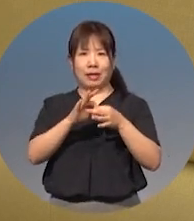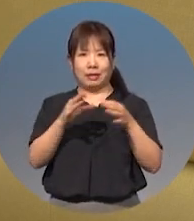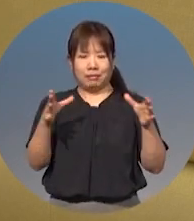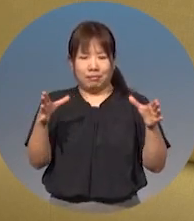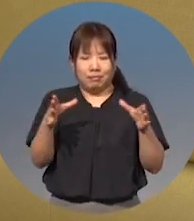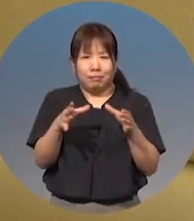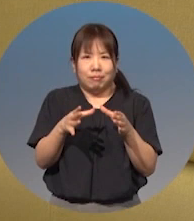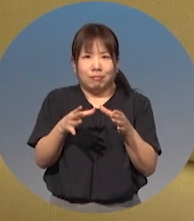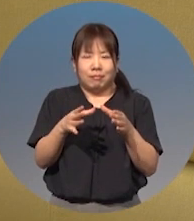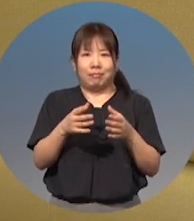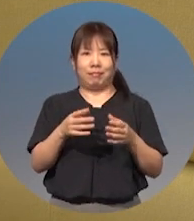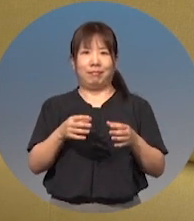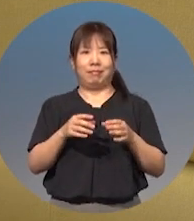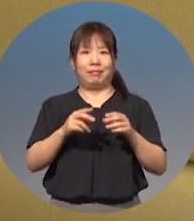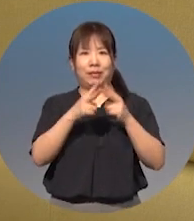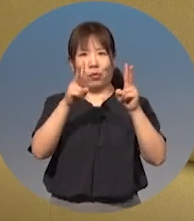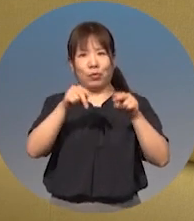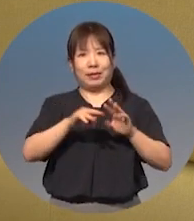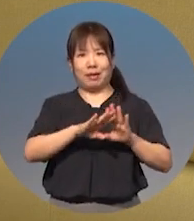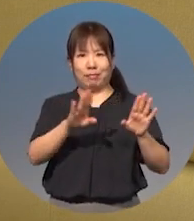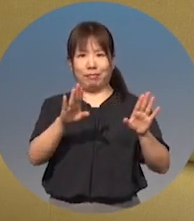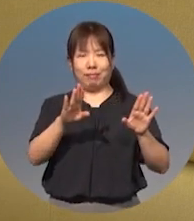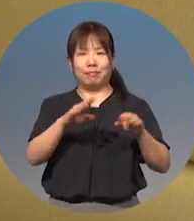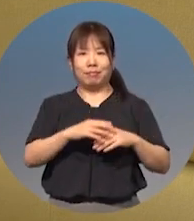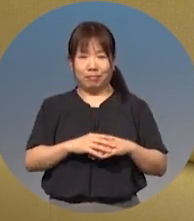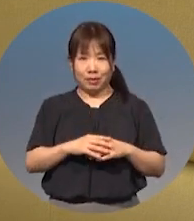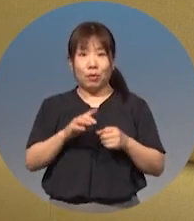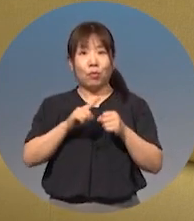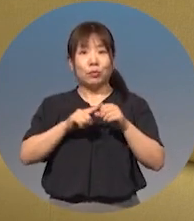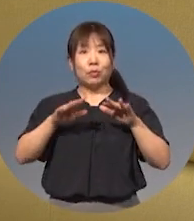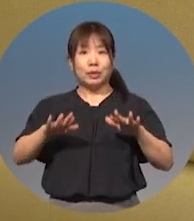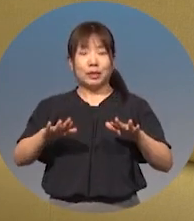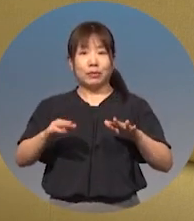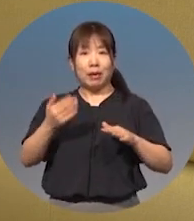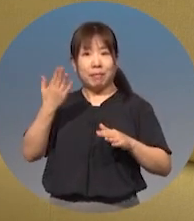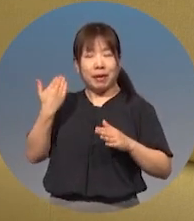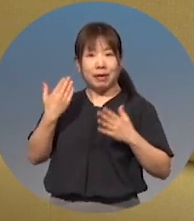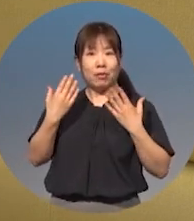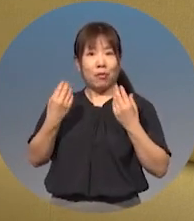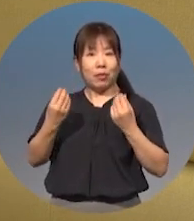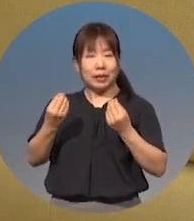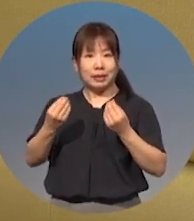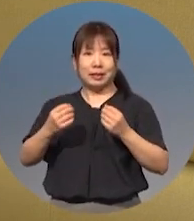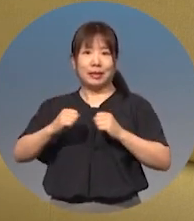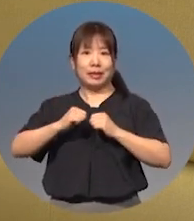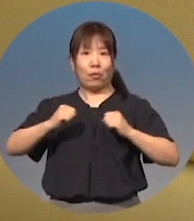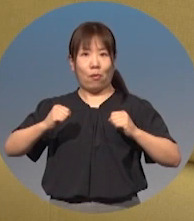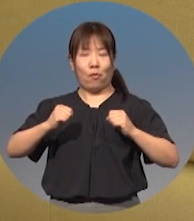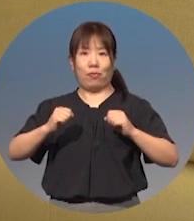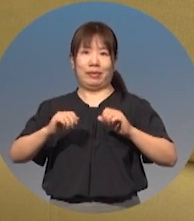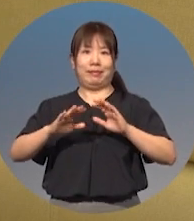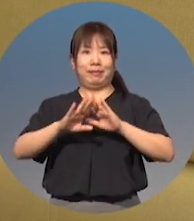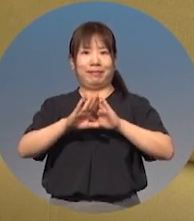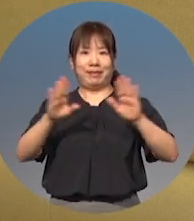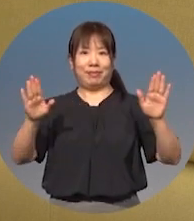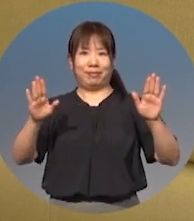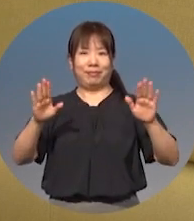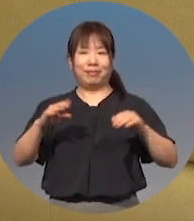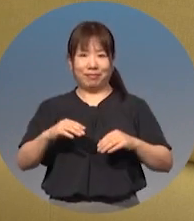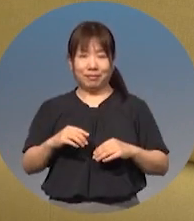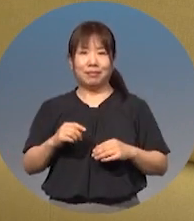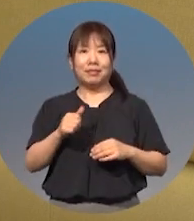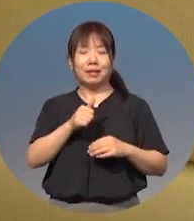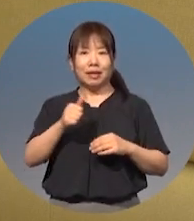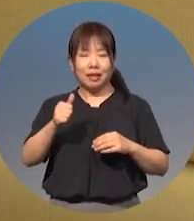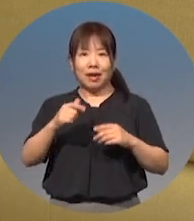てきました今年度につきましては検温アルコール消毒マスクの着用など感染予防対策を徹底した上で